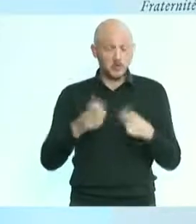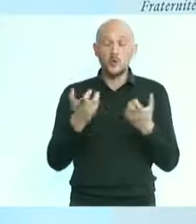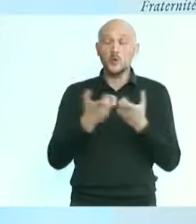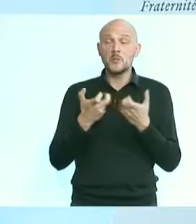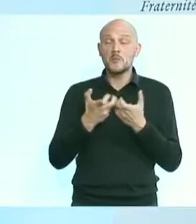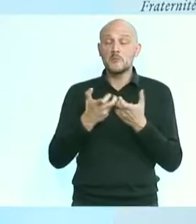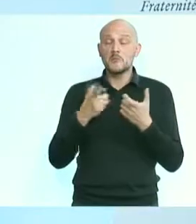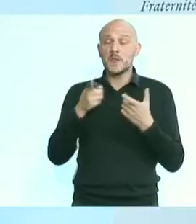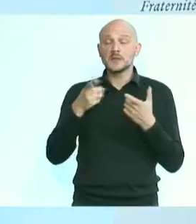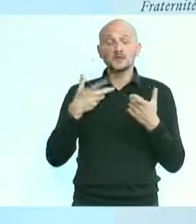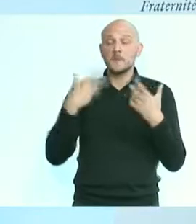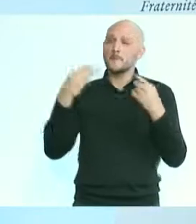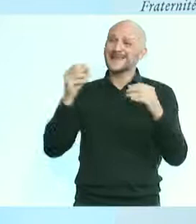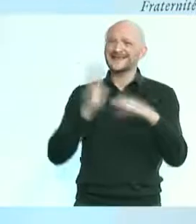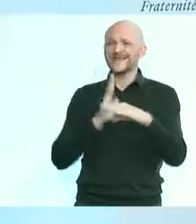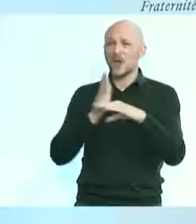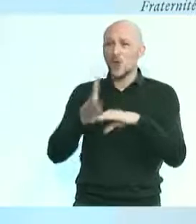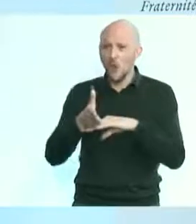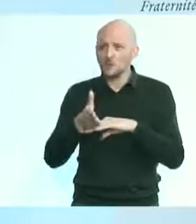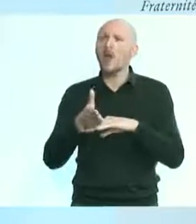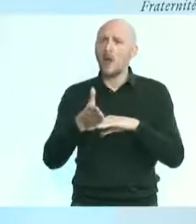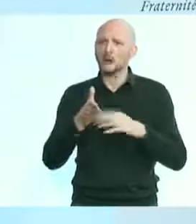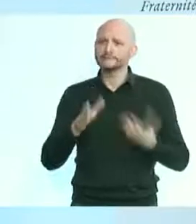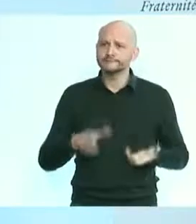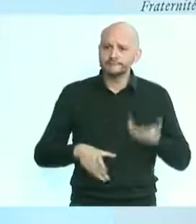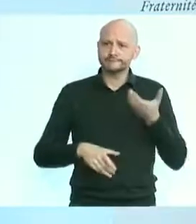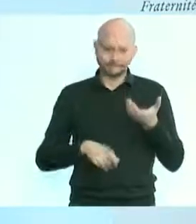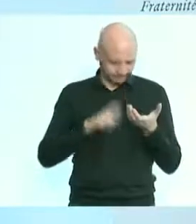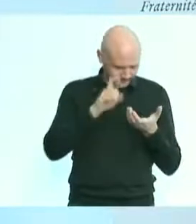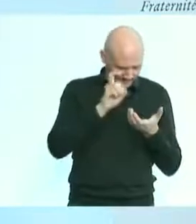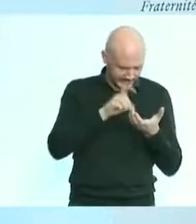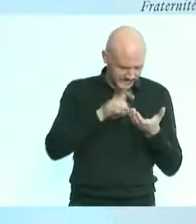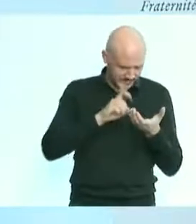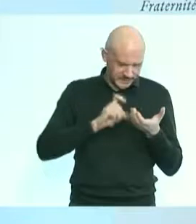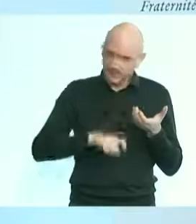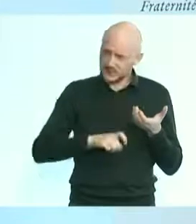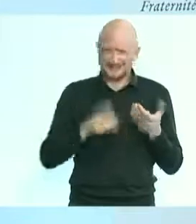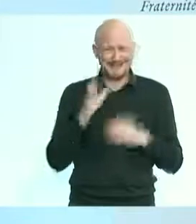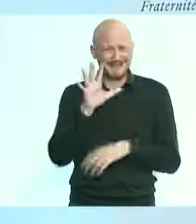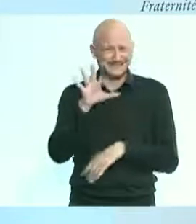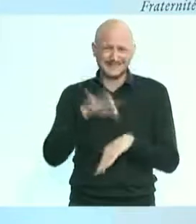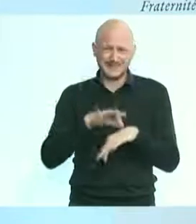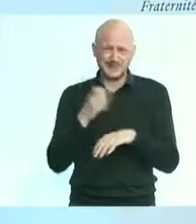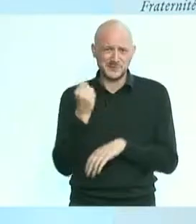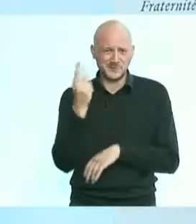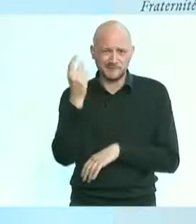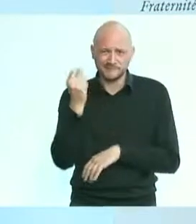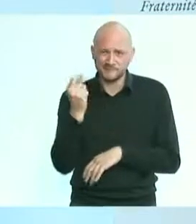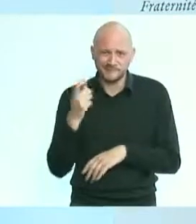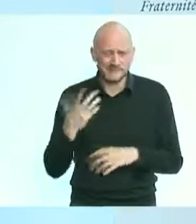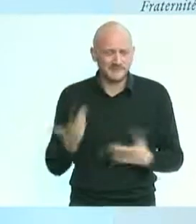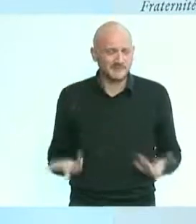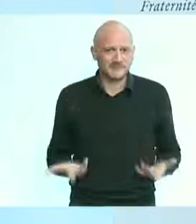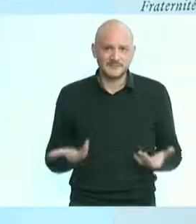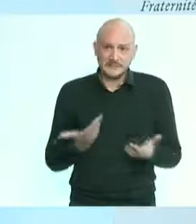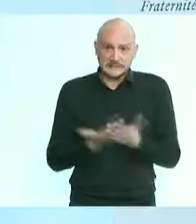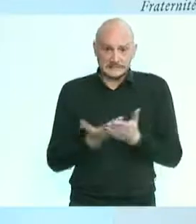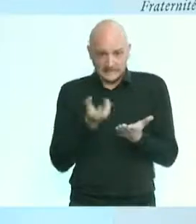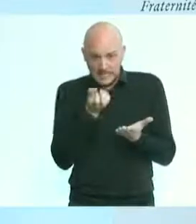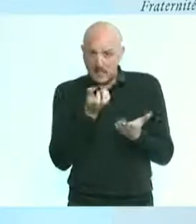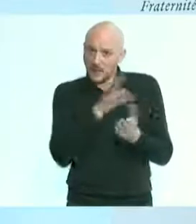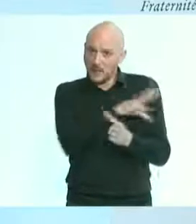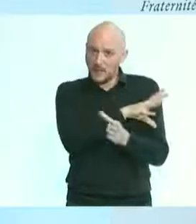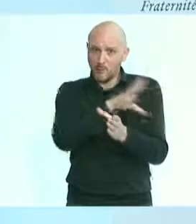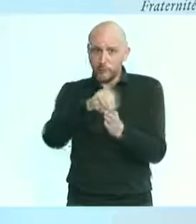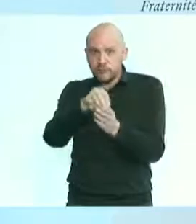prend 5 minutes, de remplir 5 à 6 critères de base qui vont permettre à tout le monde de savoir est-ce que je pourrais aller dans ce